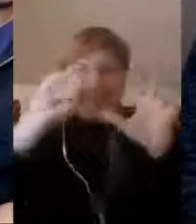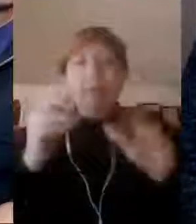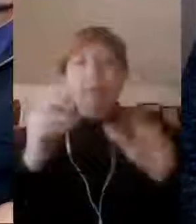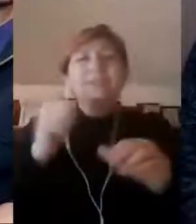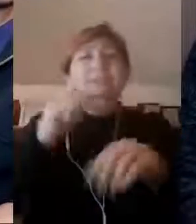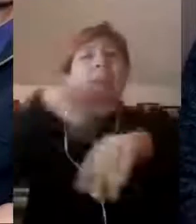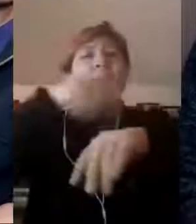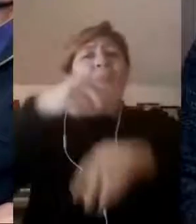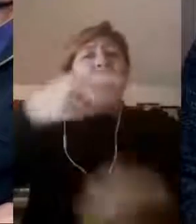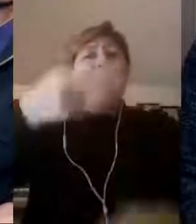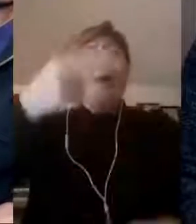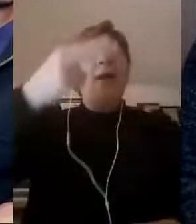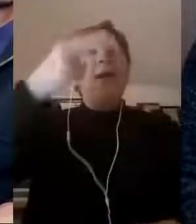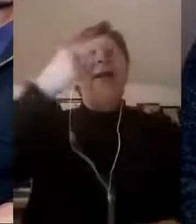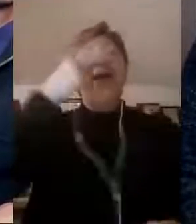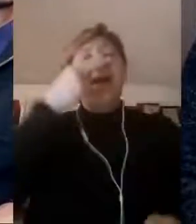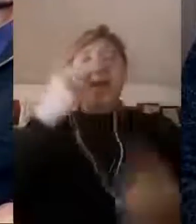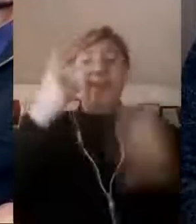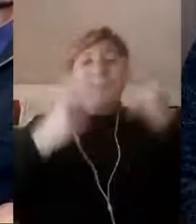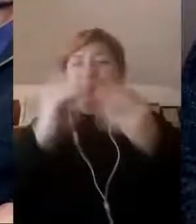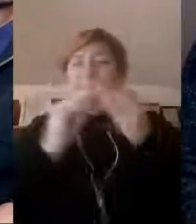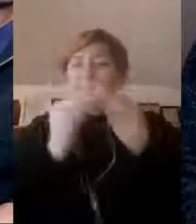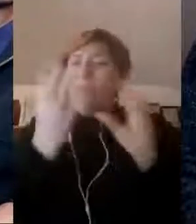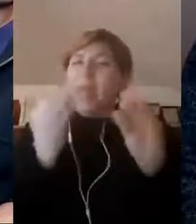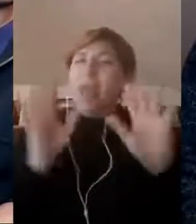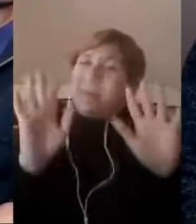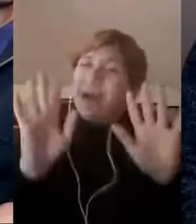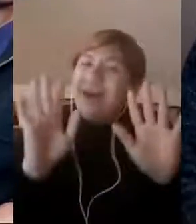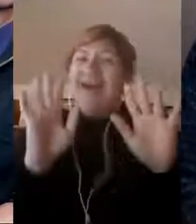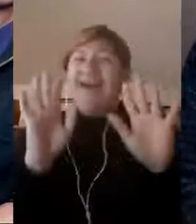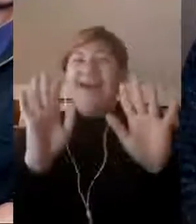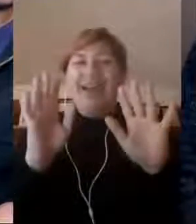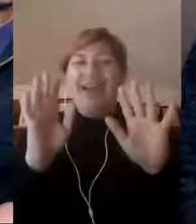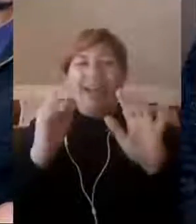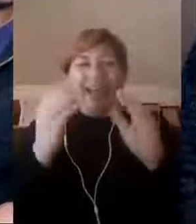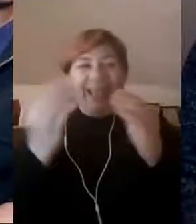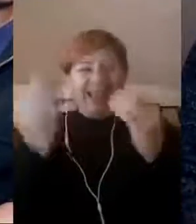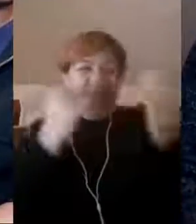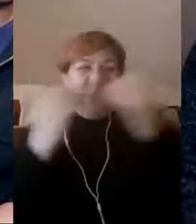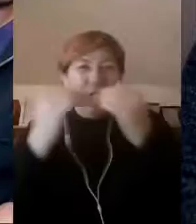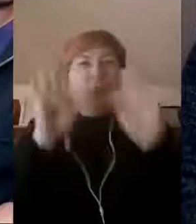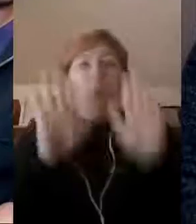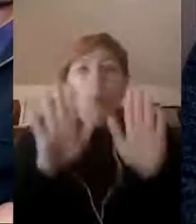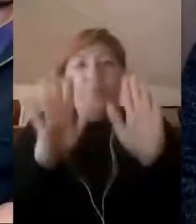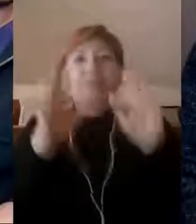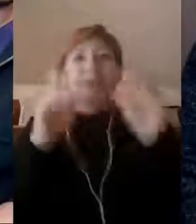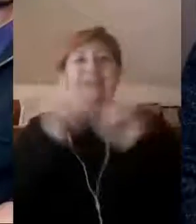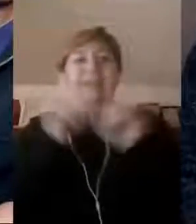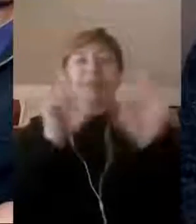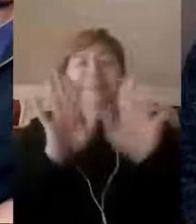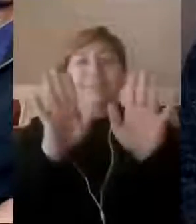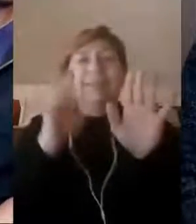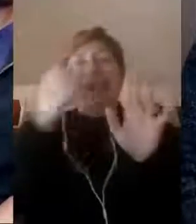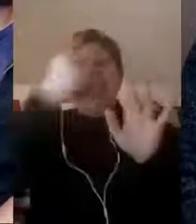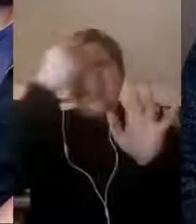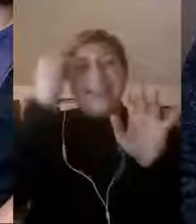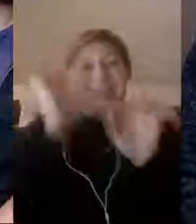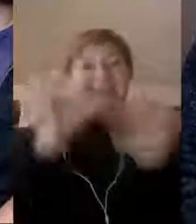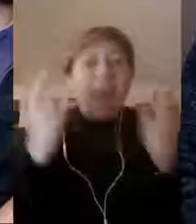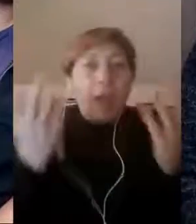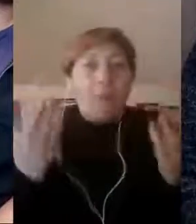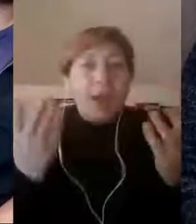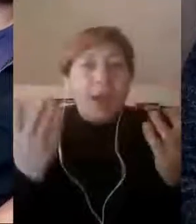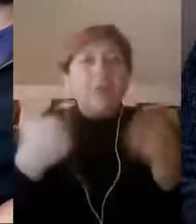insan. Bir de böyle talihsizler oluyor. Mesela bak işte host geldi. Küçük küçük droplar giriyor ya. Hani Evet. böyle işte talihsizlik, anladın mı? Ama